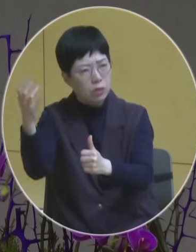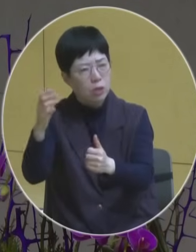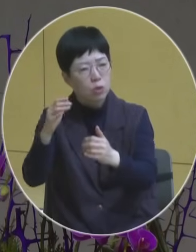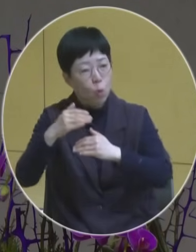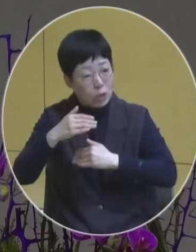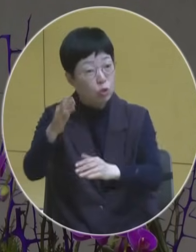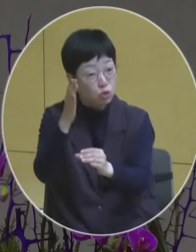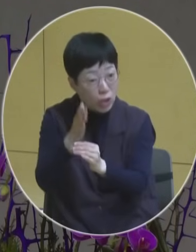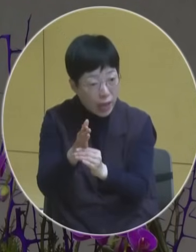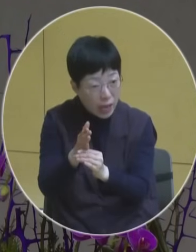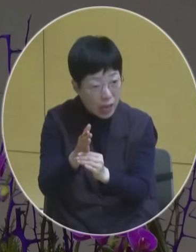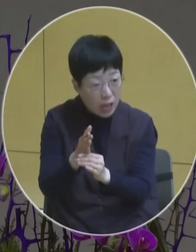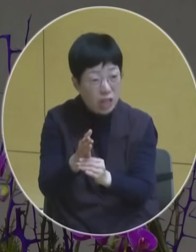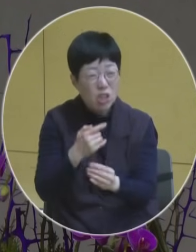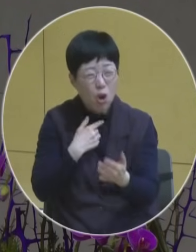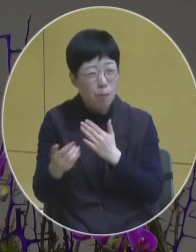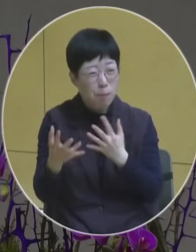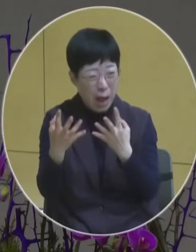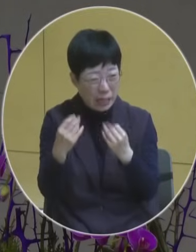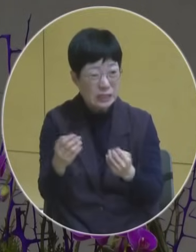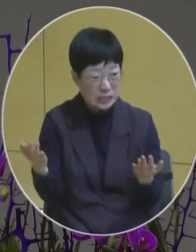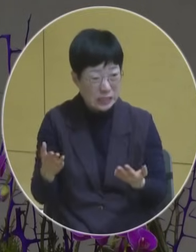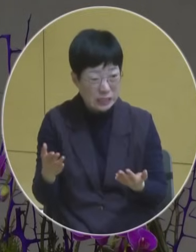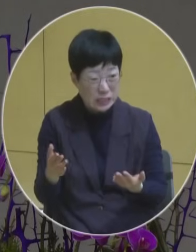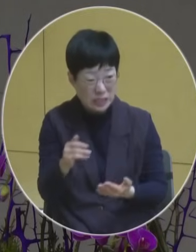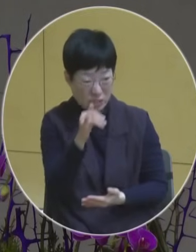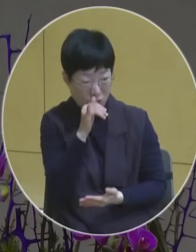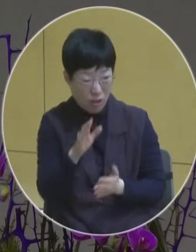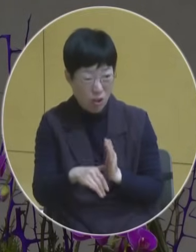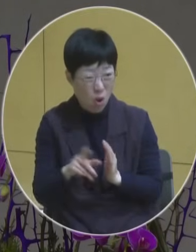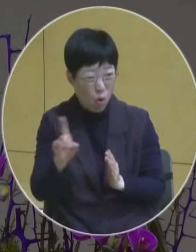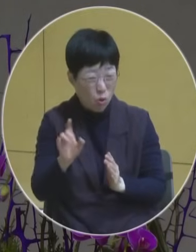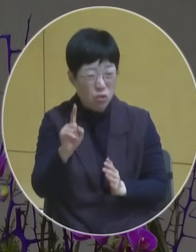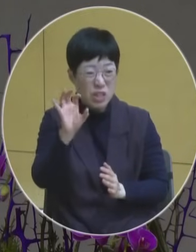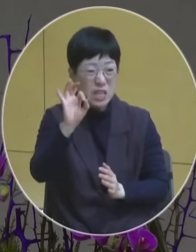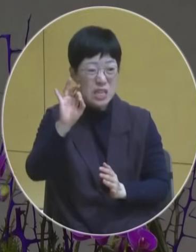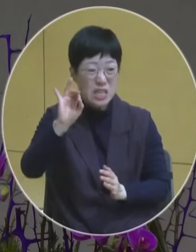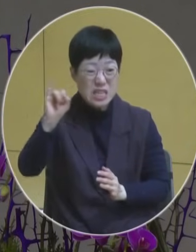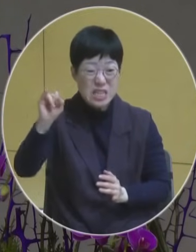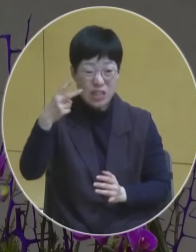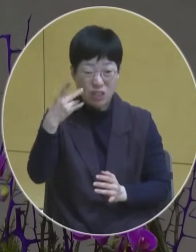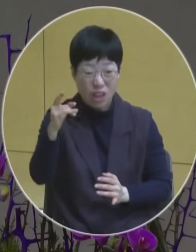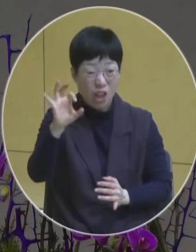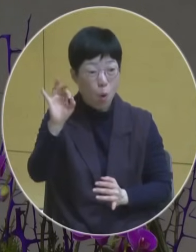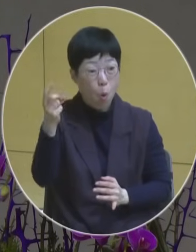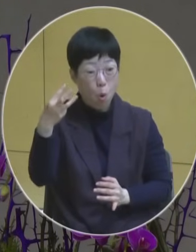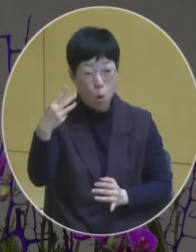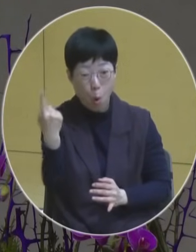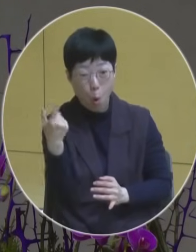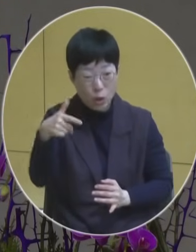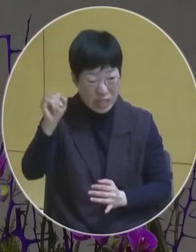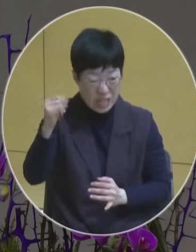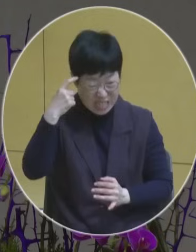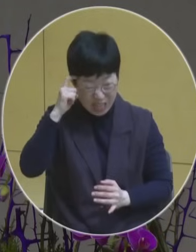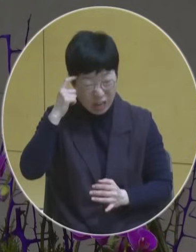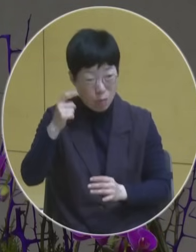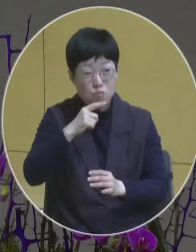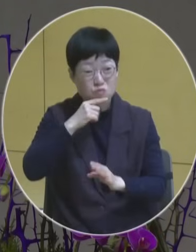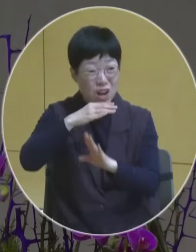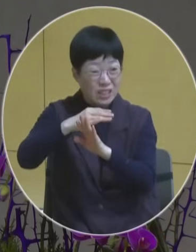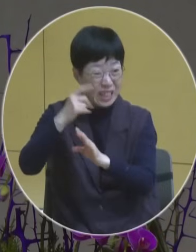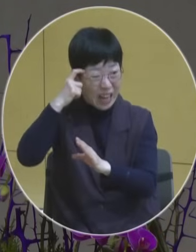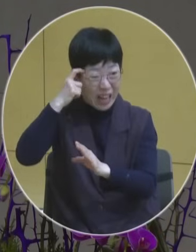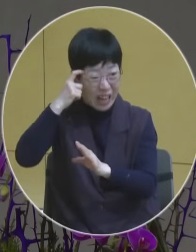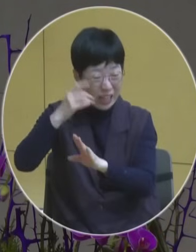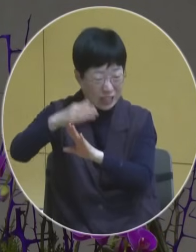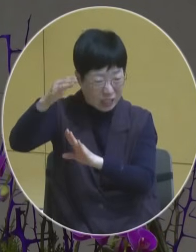과정 속에서 겪었던 수많은 일들을 바라보면서 어떤 이데올로기 속에 자기 인생의 기초를 세워서 일평생 그렇게 살아간